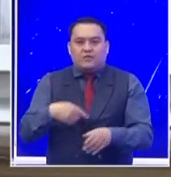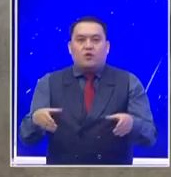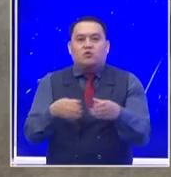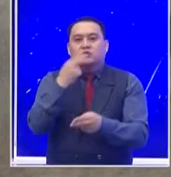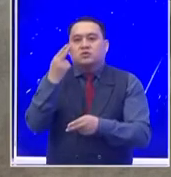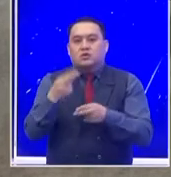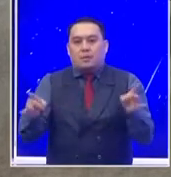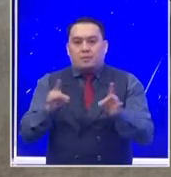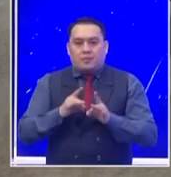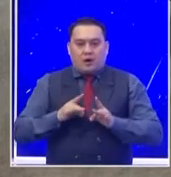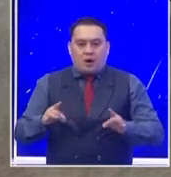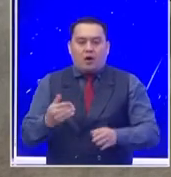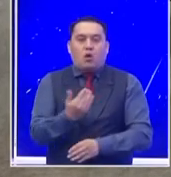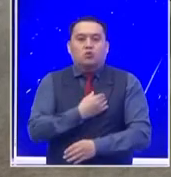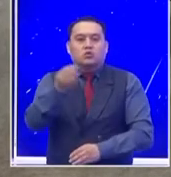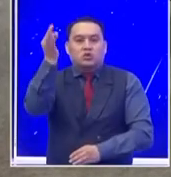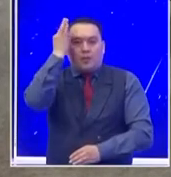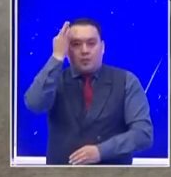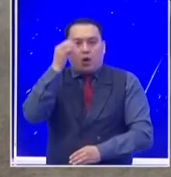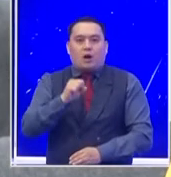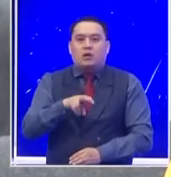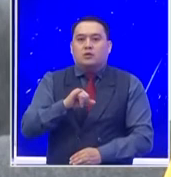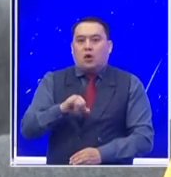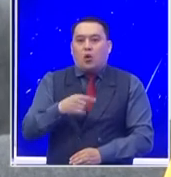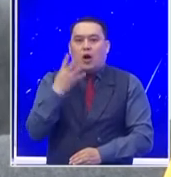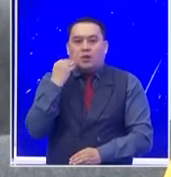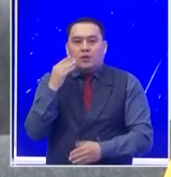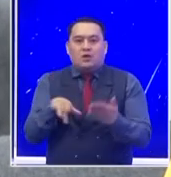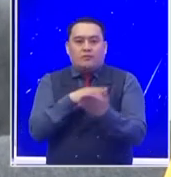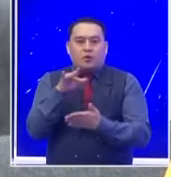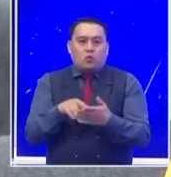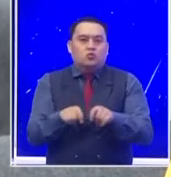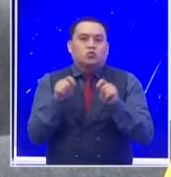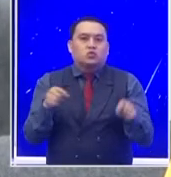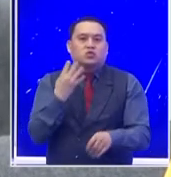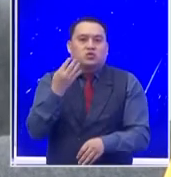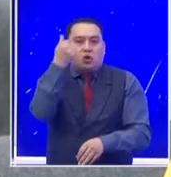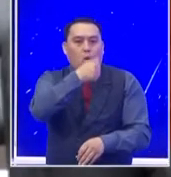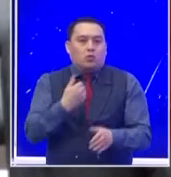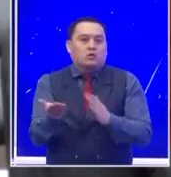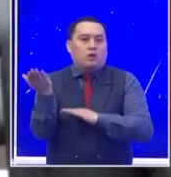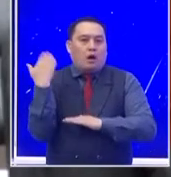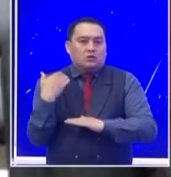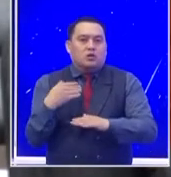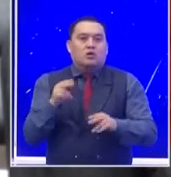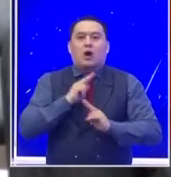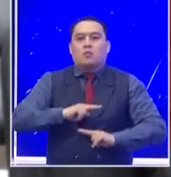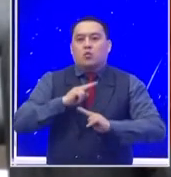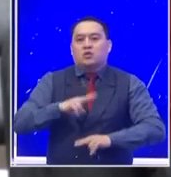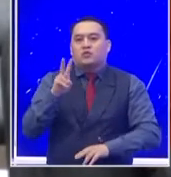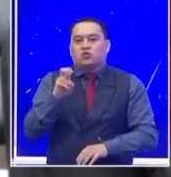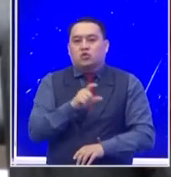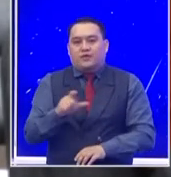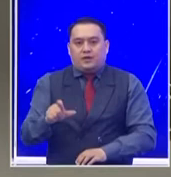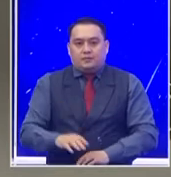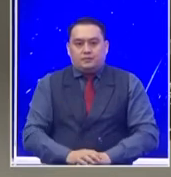завершит гала-концертом хочется напомнить театра лотал города алматы создан всего четыре года назад где на сегодня там работает более